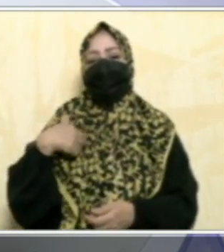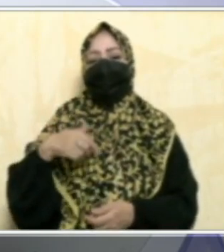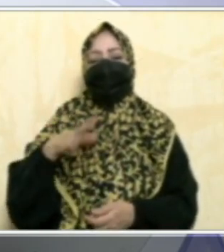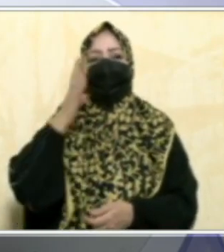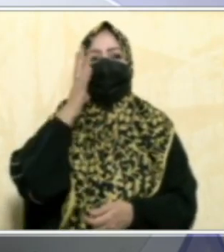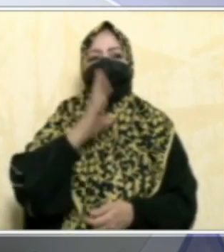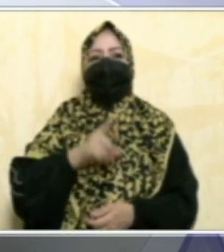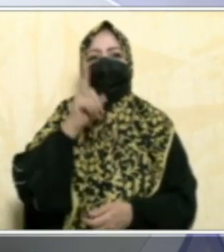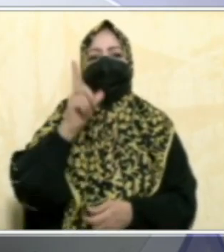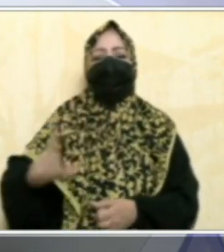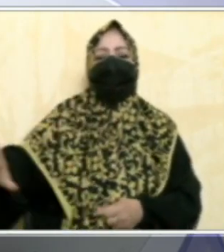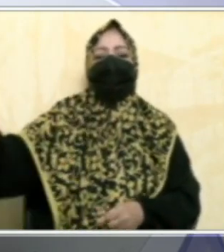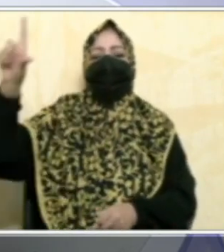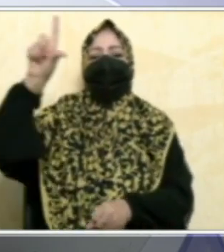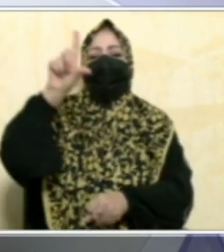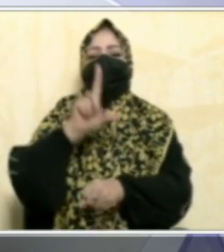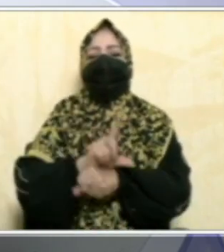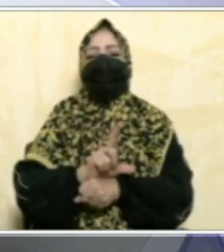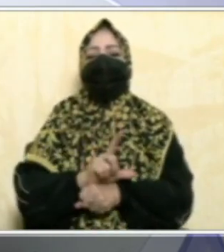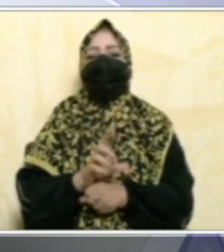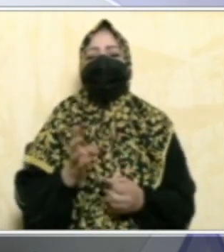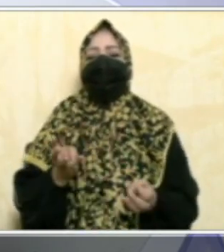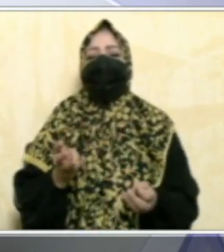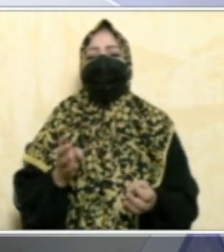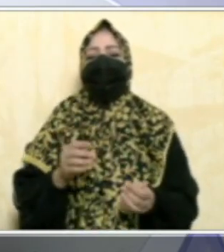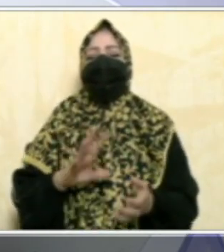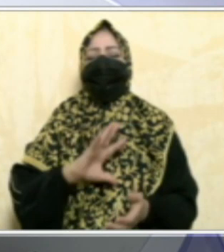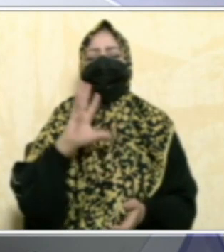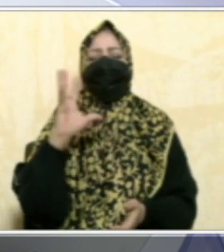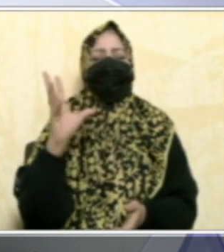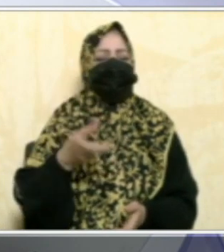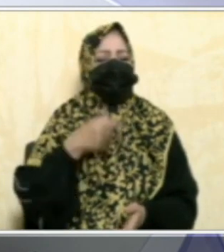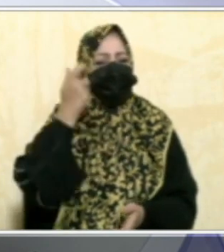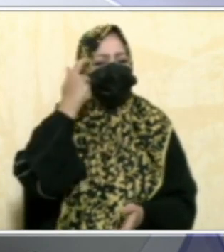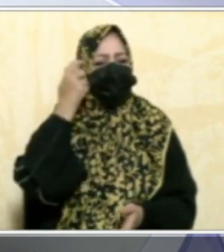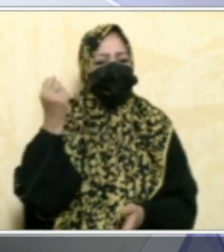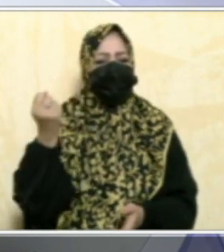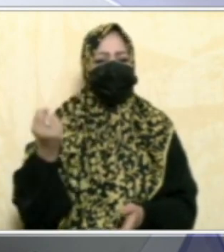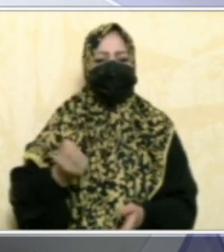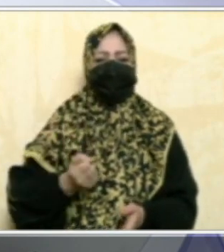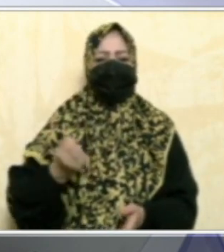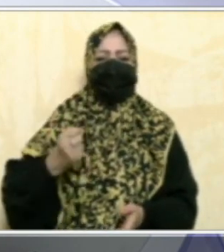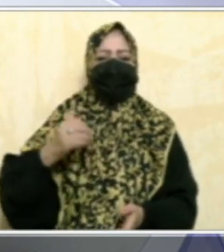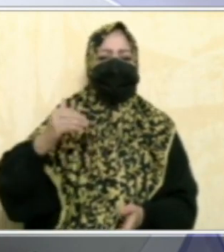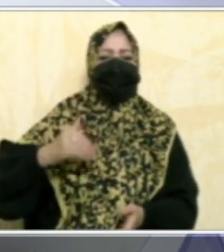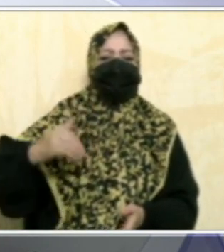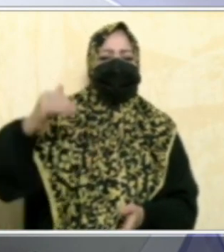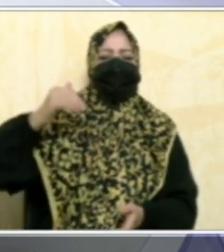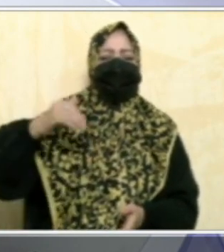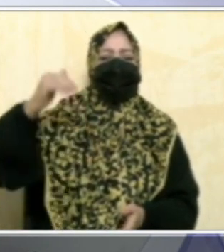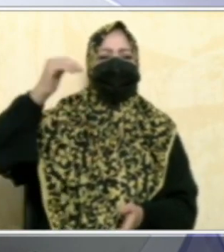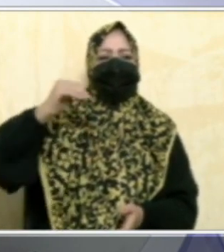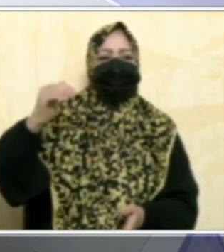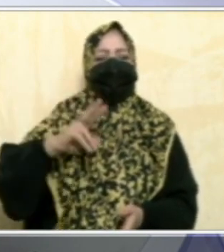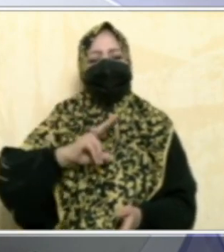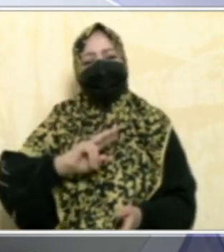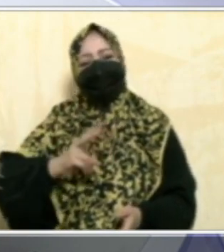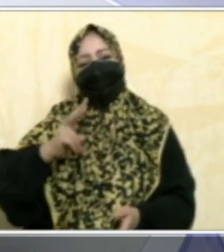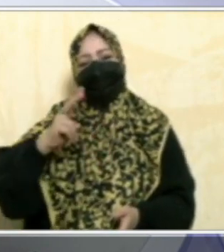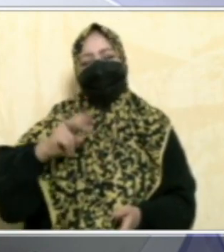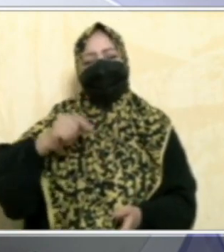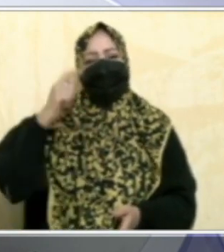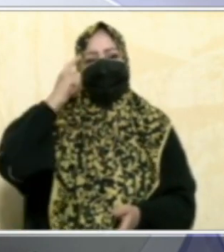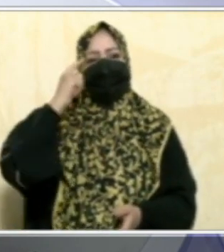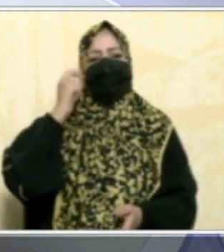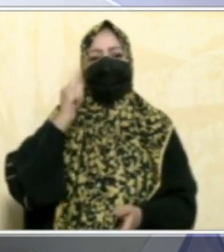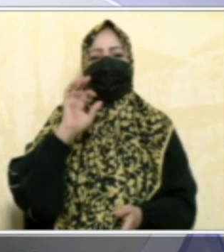من معان إيمانية رفيعة جدا جدا لمن تدبر هذا الاستغفار. يقول أصلا هو ما